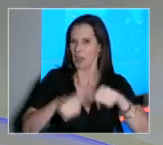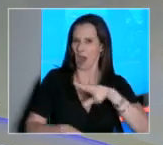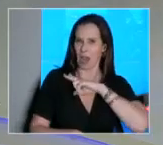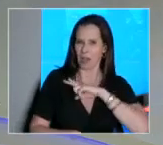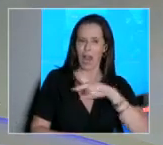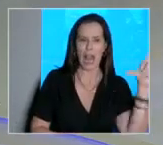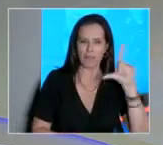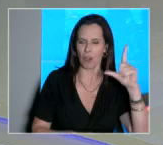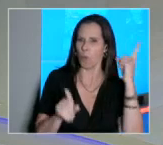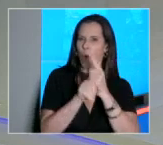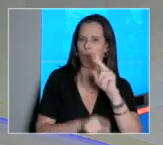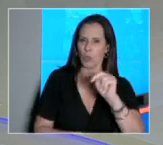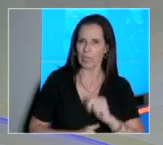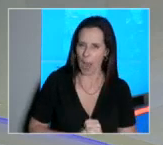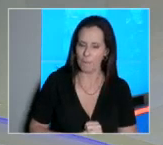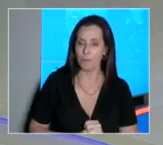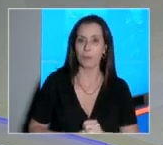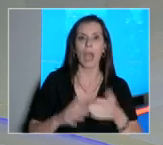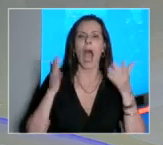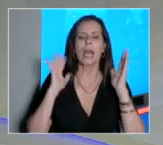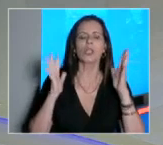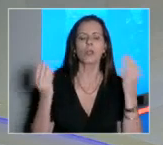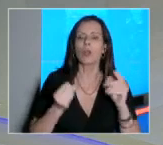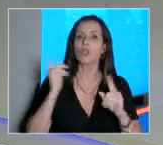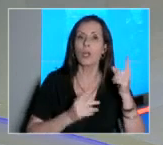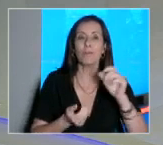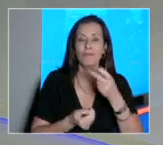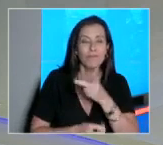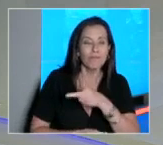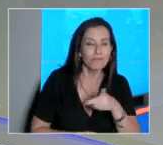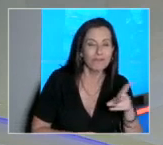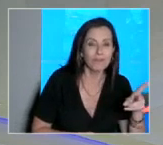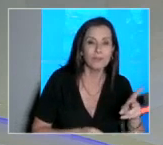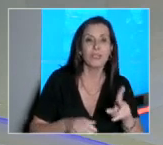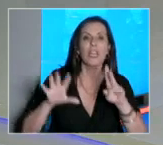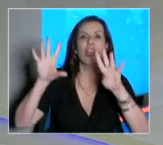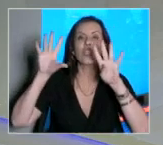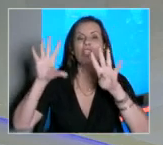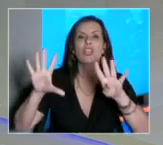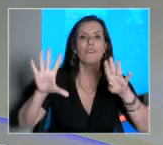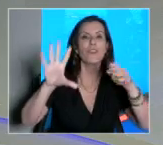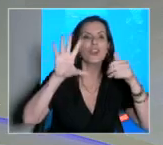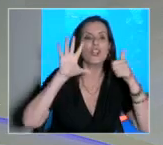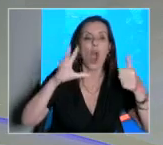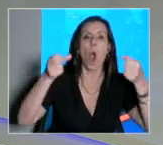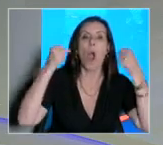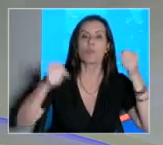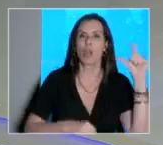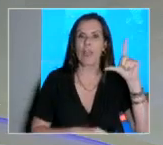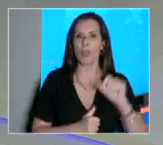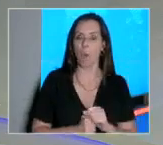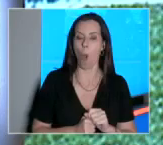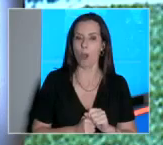אנגלי, ליברפול מול נוטינגהאם פורסט. האסון המחריד שבו נמחצו למוות 96 אוהדי